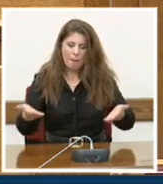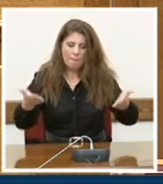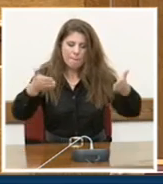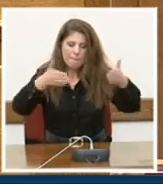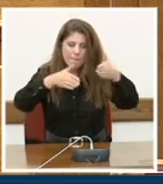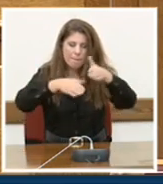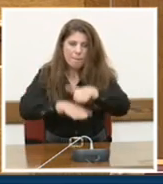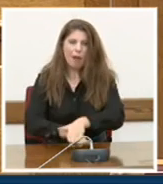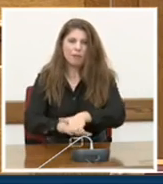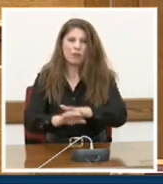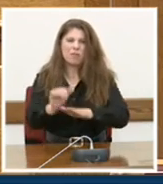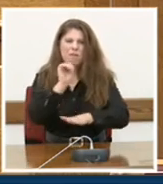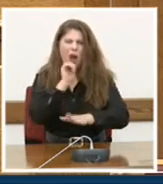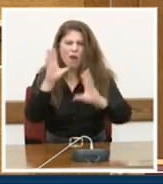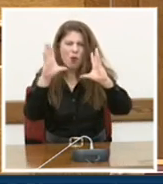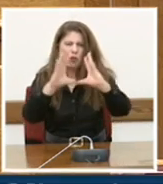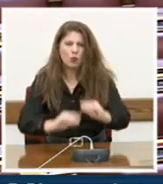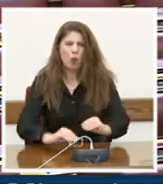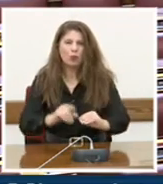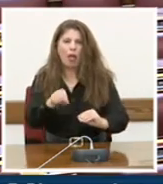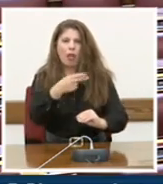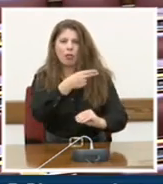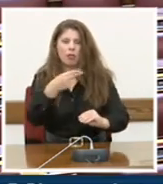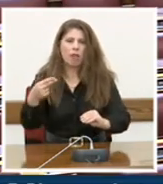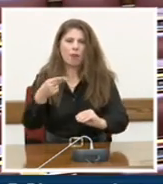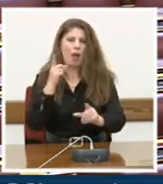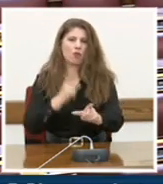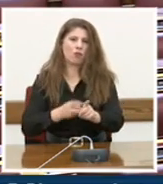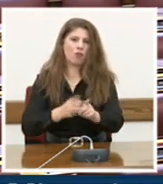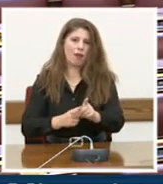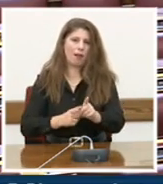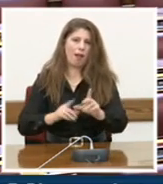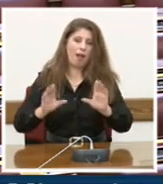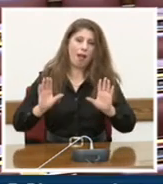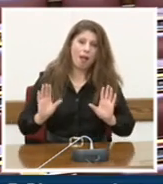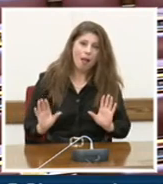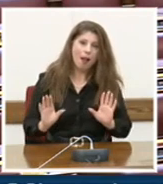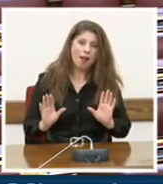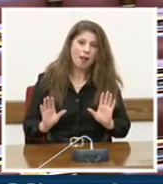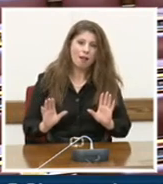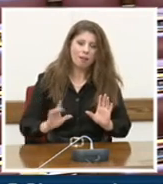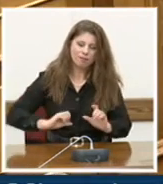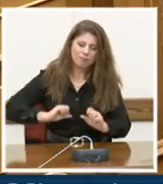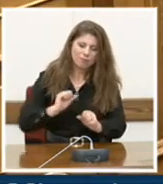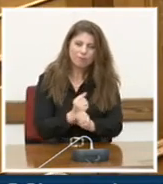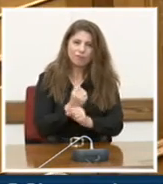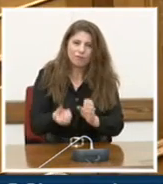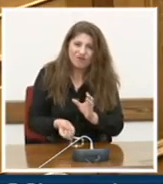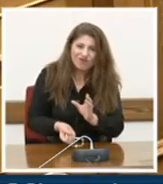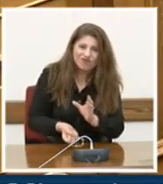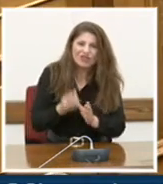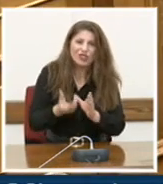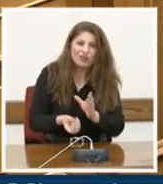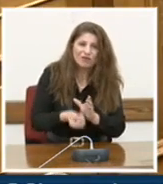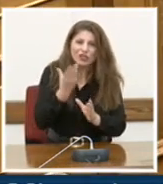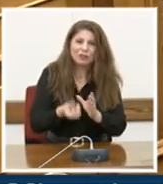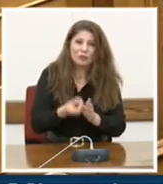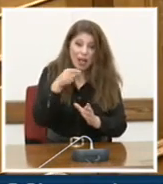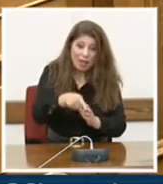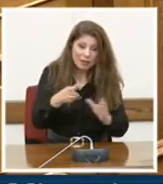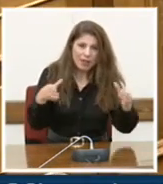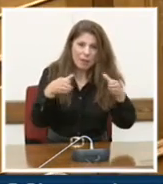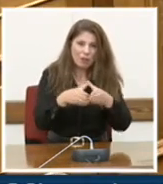η υπόθεση του ΚΚΕ. Όμως τα γεγονότα είναι πεισματάρικα. Στη συγκεκριμένη επιτροπή